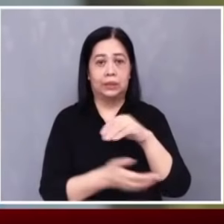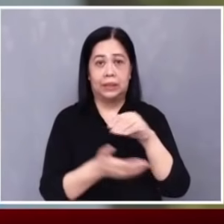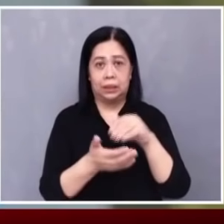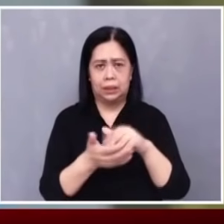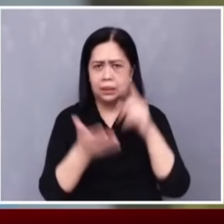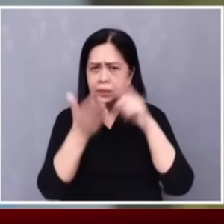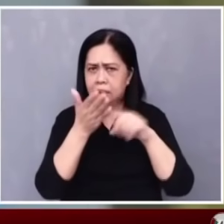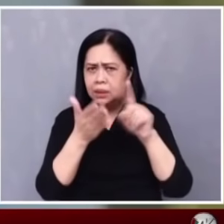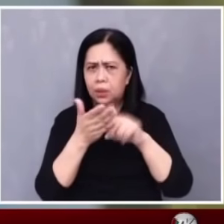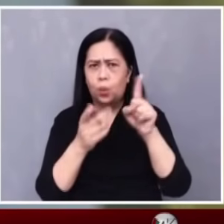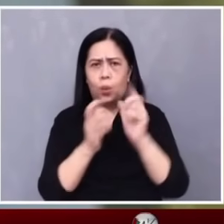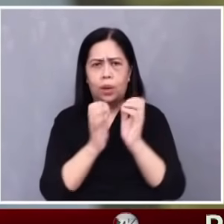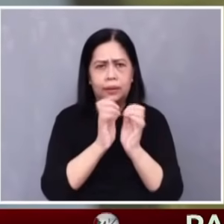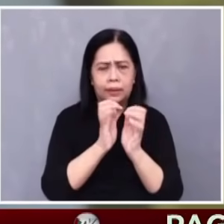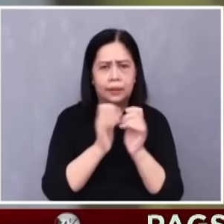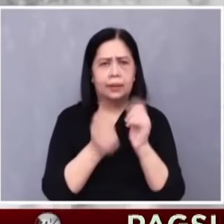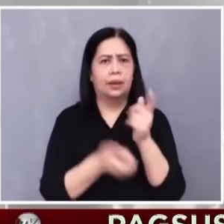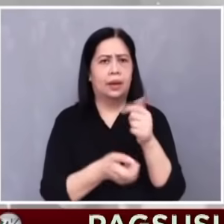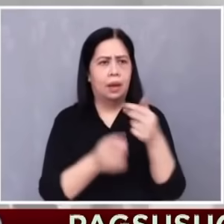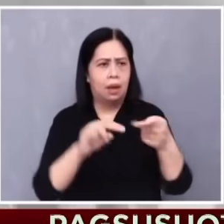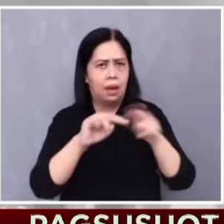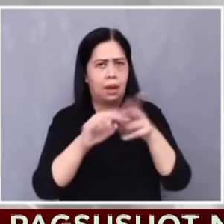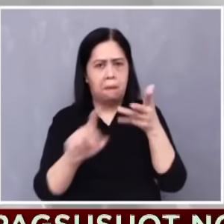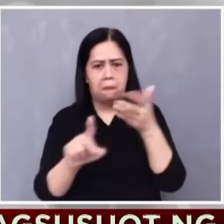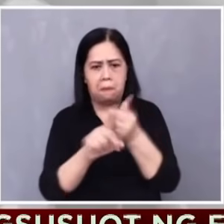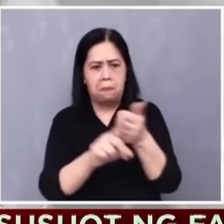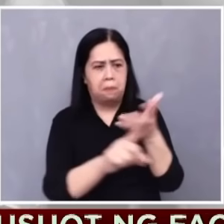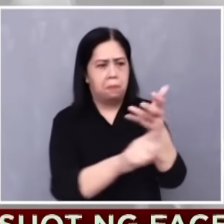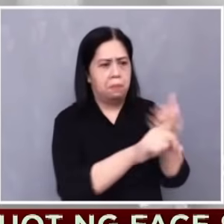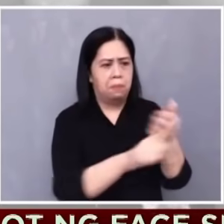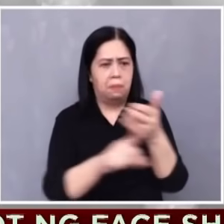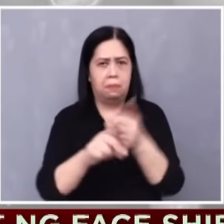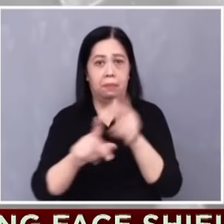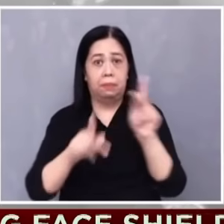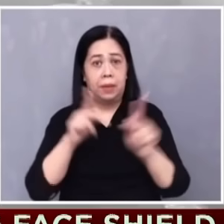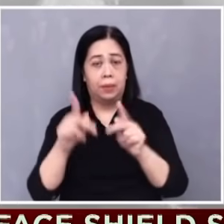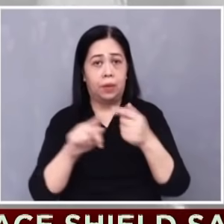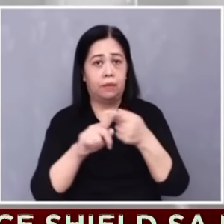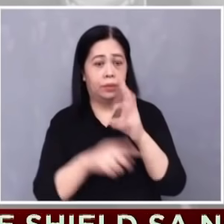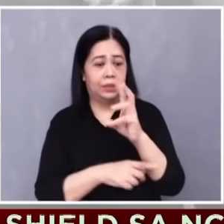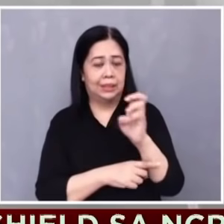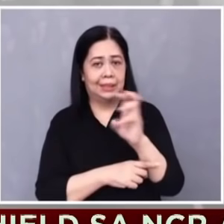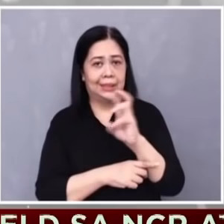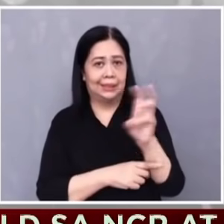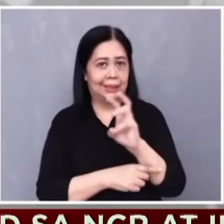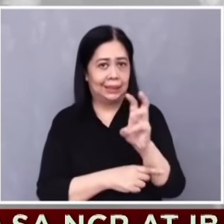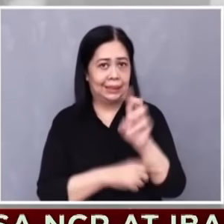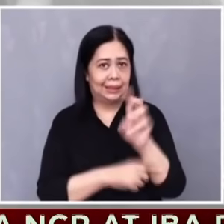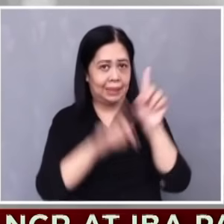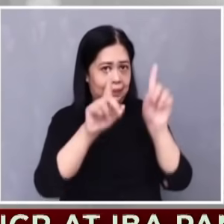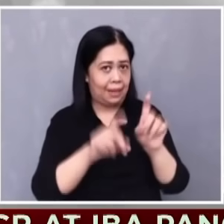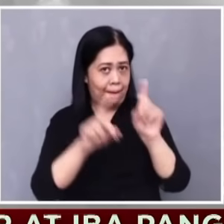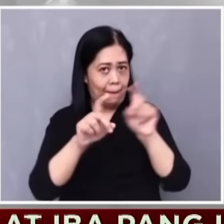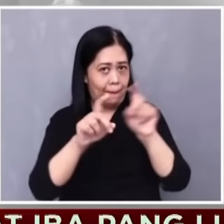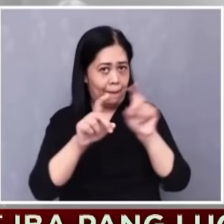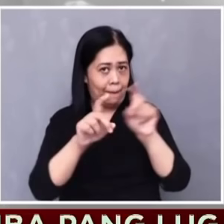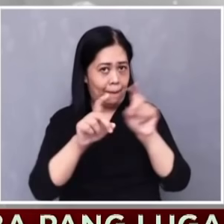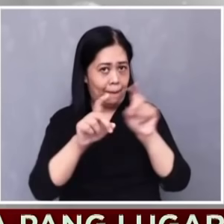variant ng virus ang tumatama sa mga tao. Mula sa 666 samples na kinolekta nitong mga nakaraang